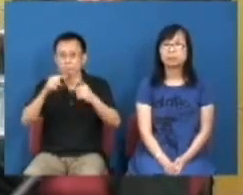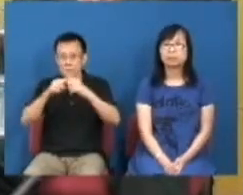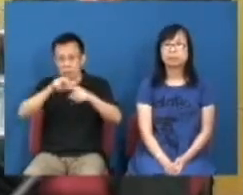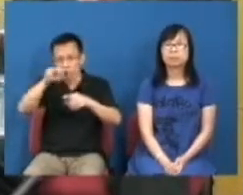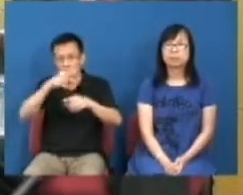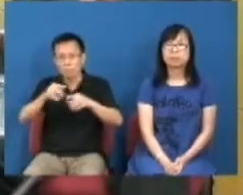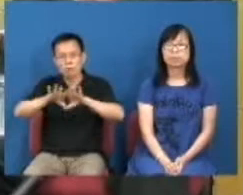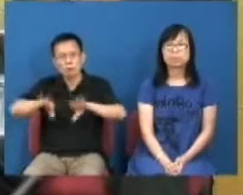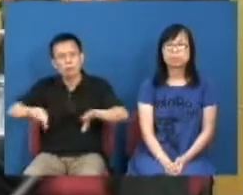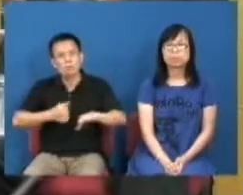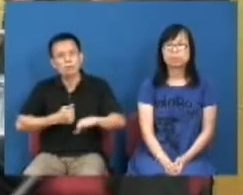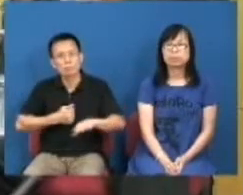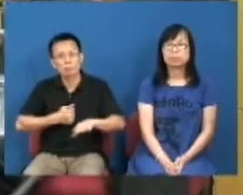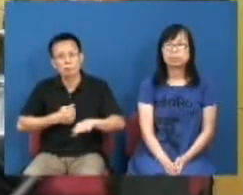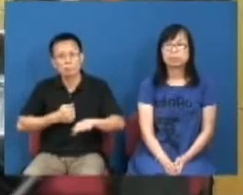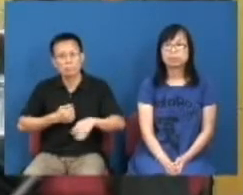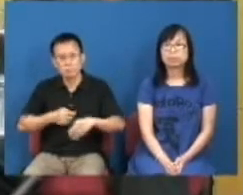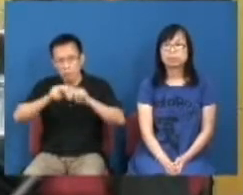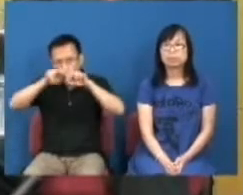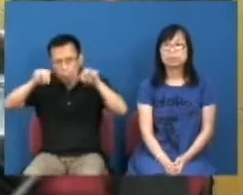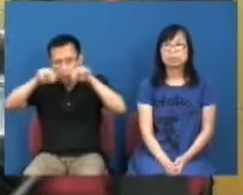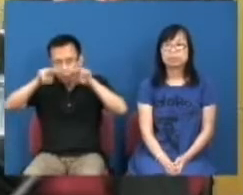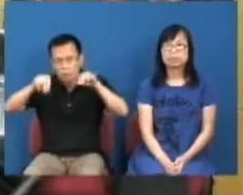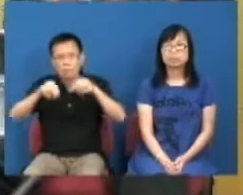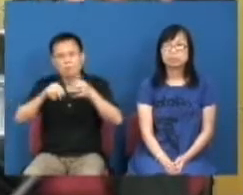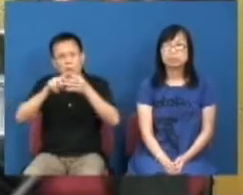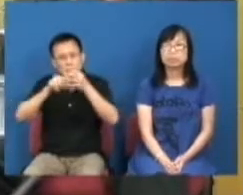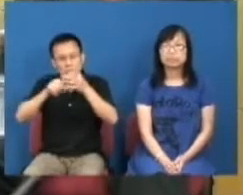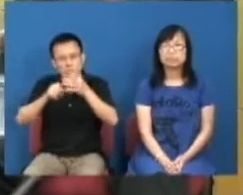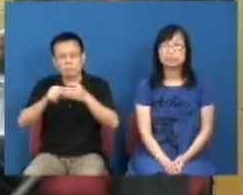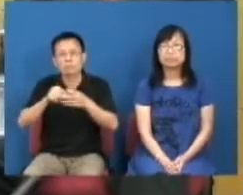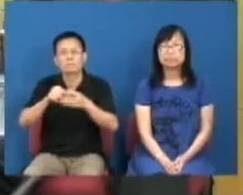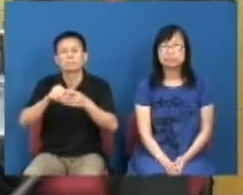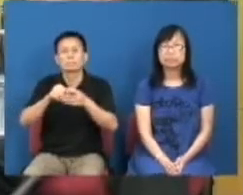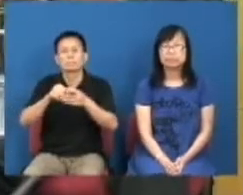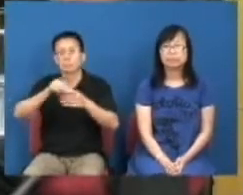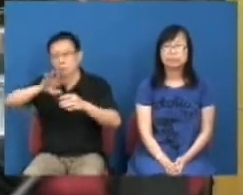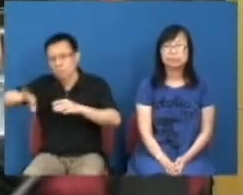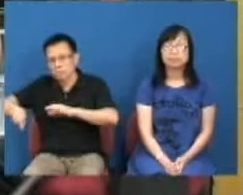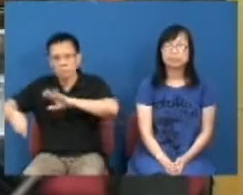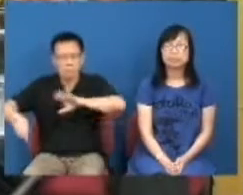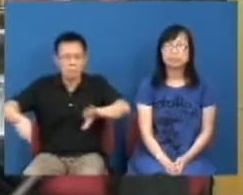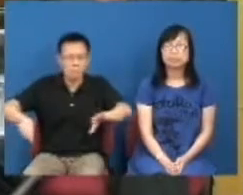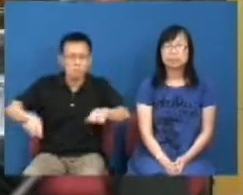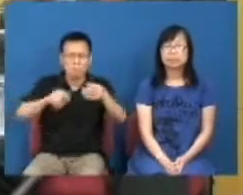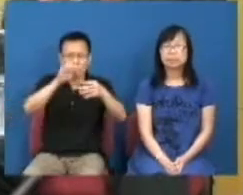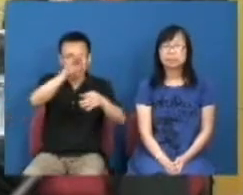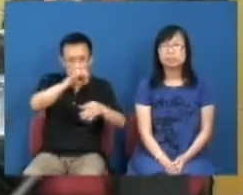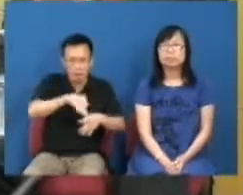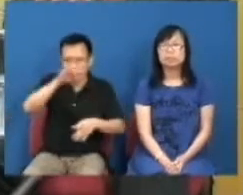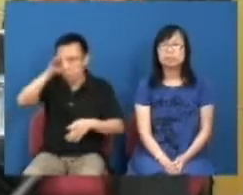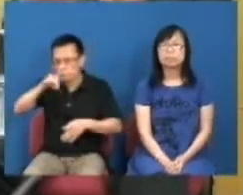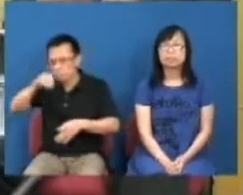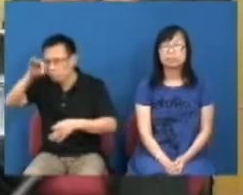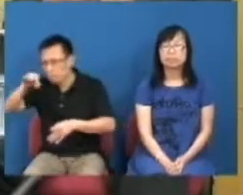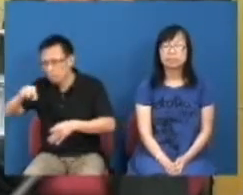時候咧，咁就喺嗰邊咧就揾。咁雙方面咧就會喺咁多個名單裏頭咧就會揾。咁